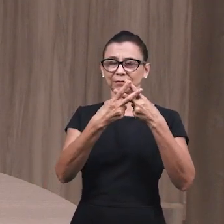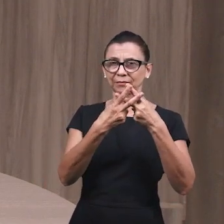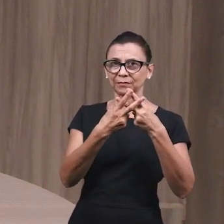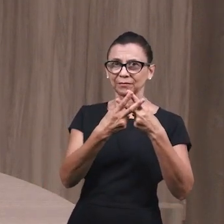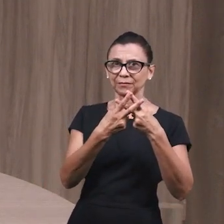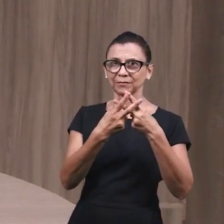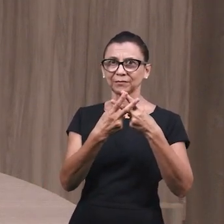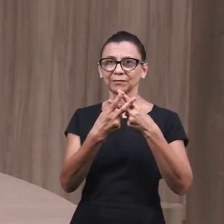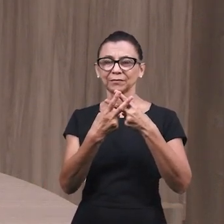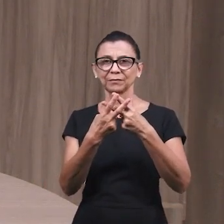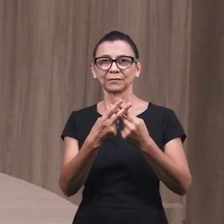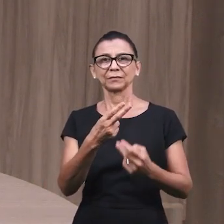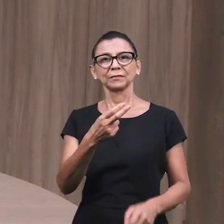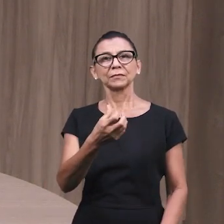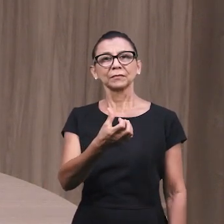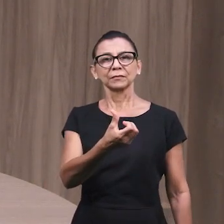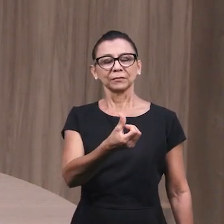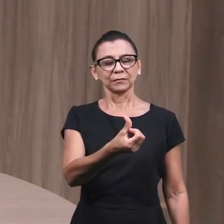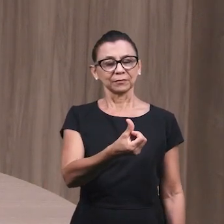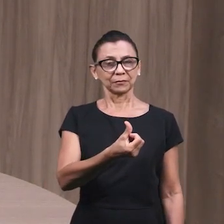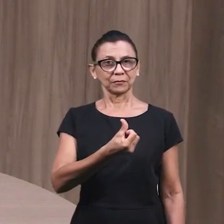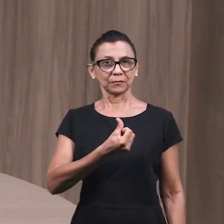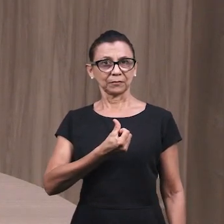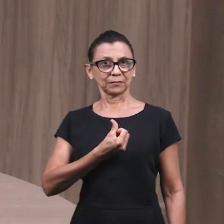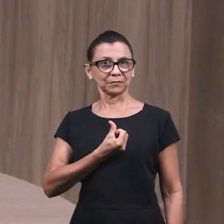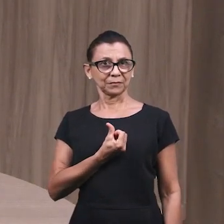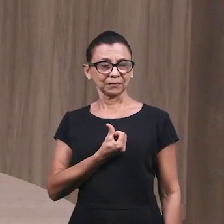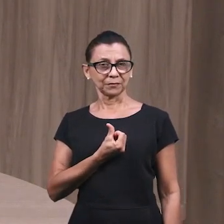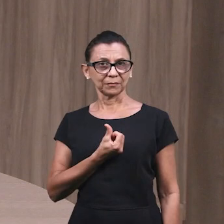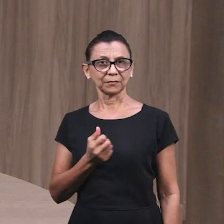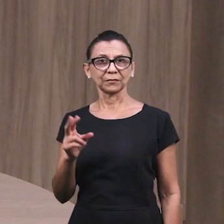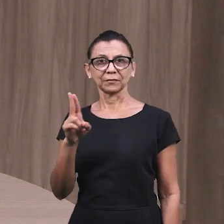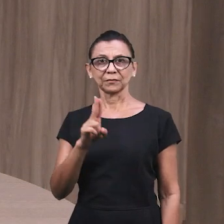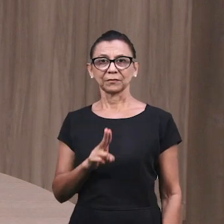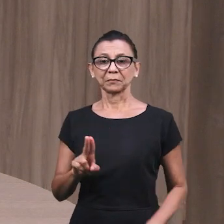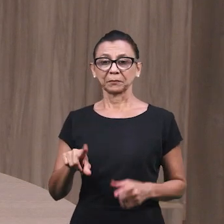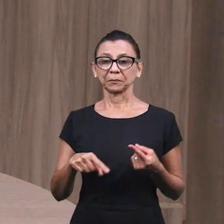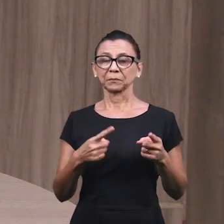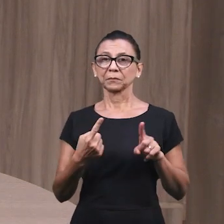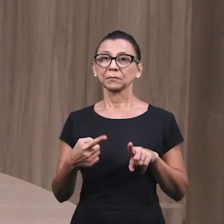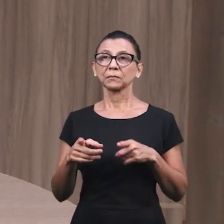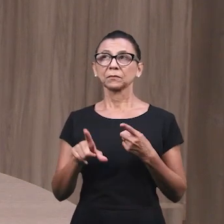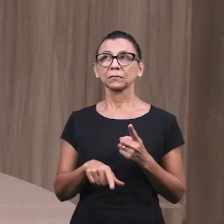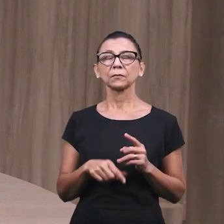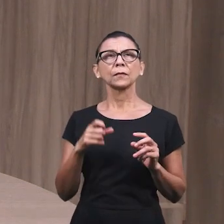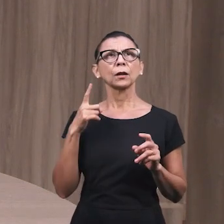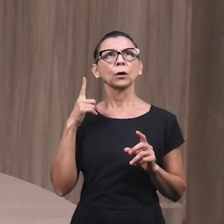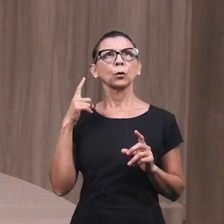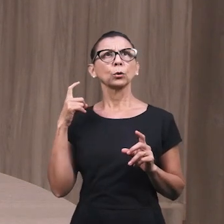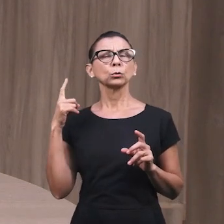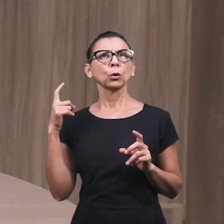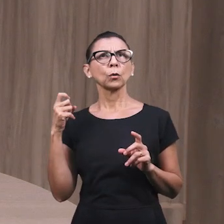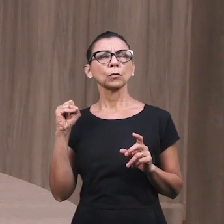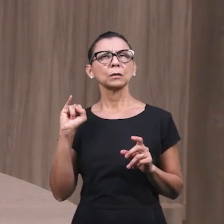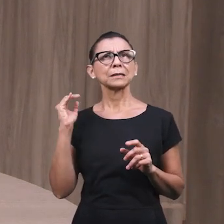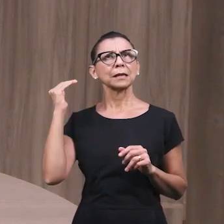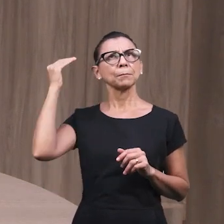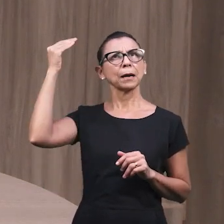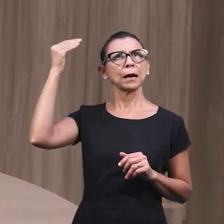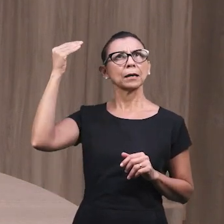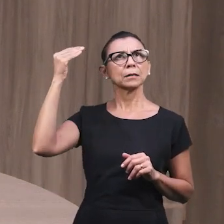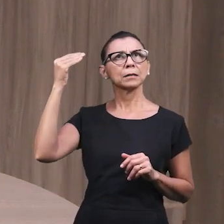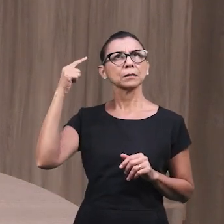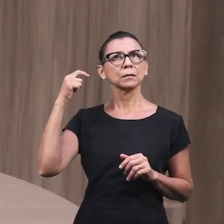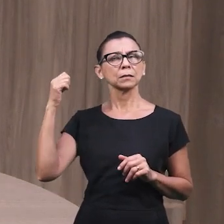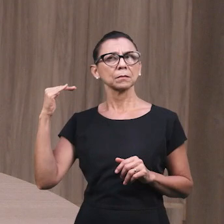les jazz et les bémols utilisés dans la musique qui font partie de la tonalité de cette